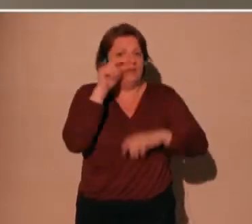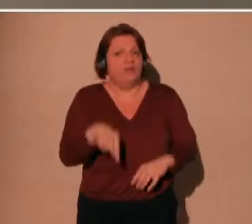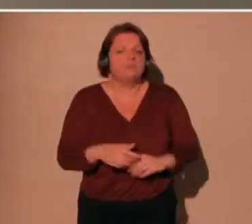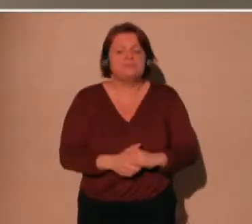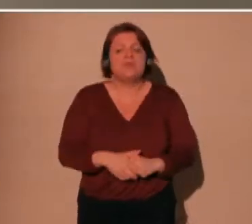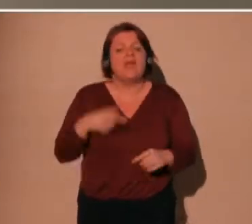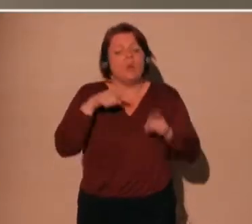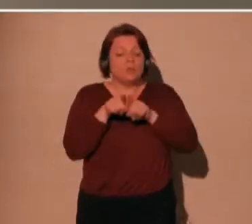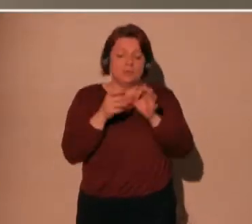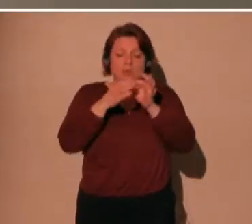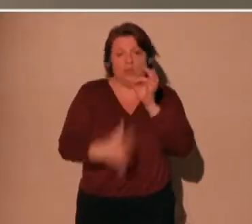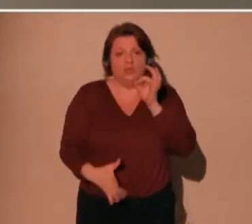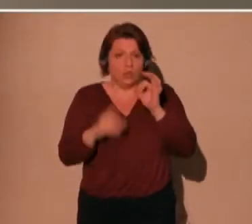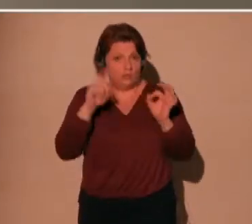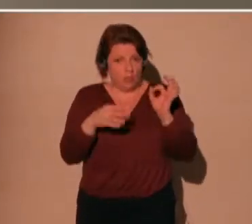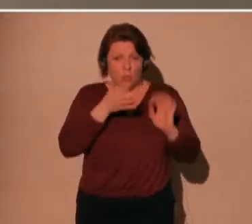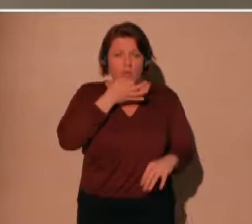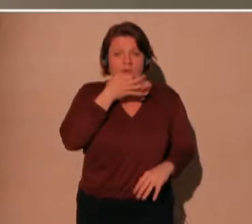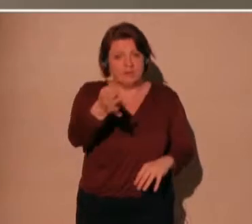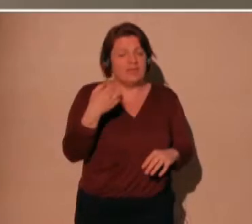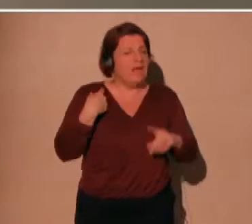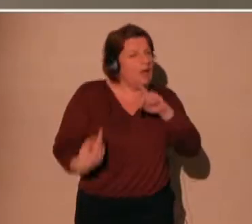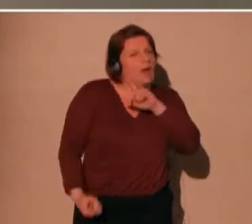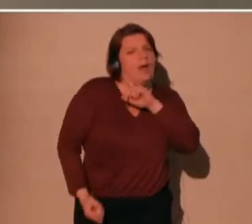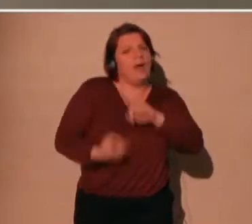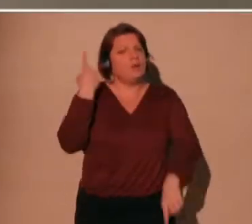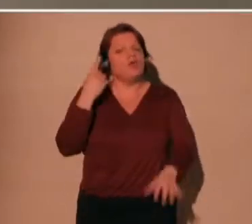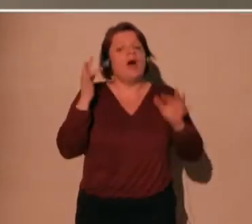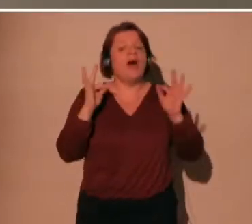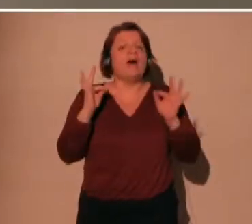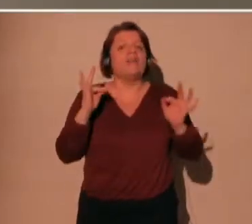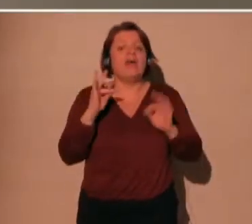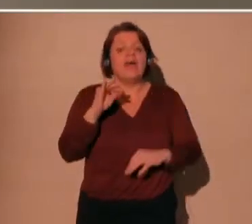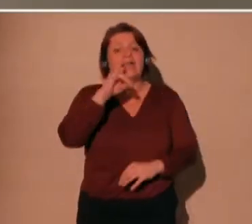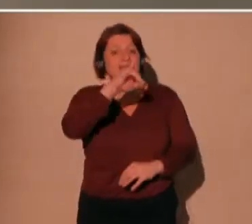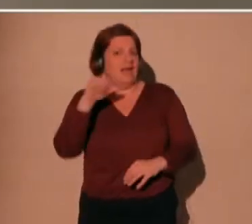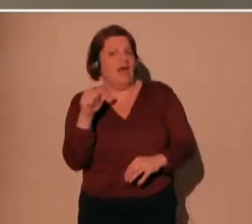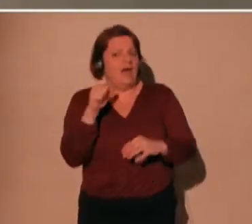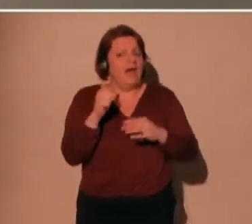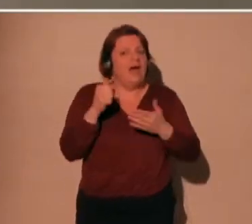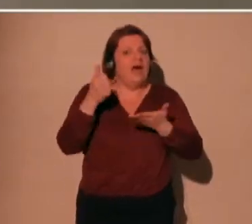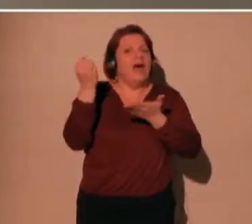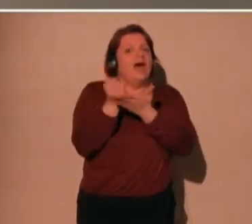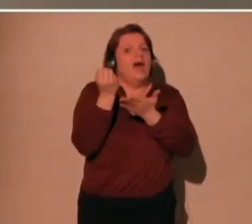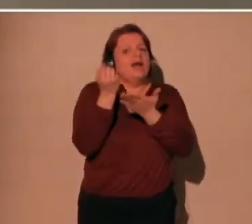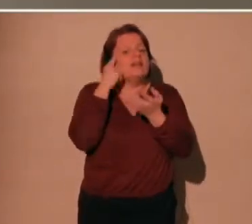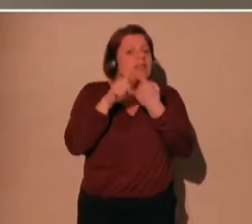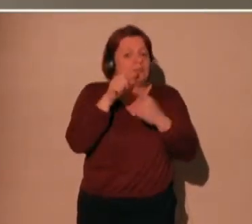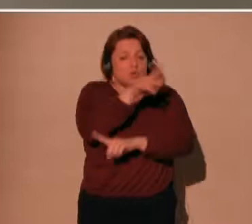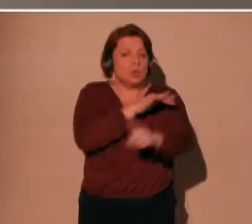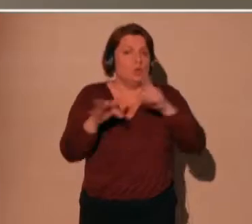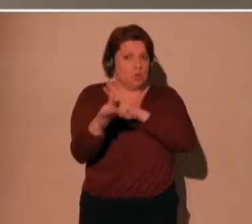souligner une fois de plus qu'il est important de discuter des aspects sociaux de l'IA, parce que ces techniques sont d'ores et déjà très puissantes et